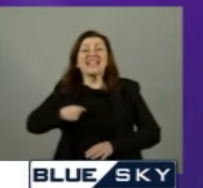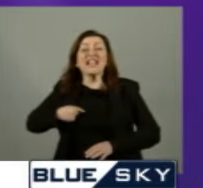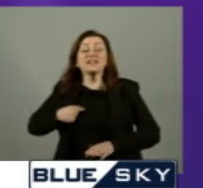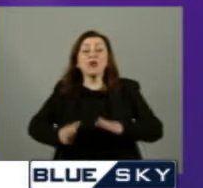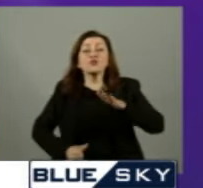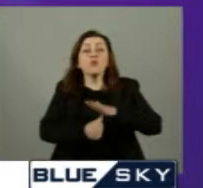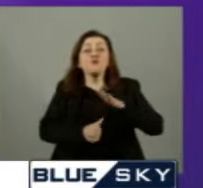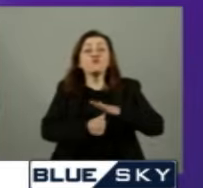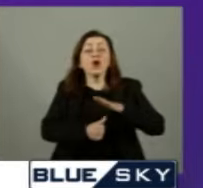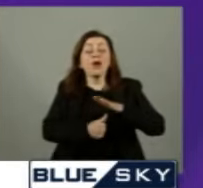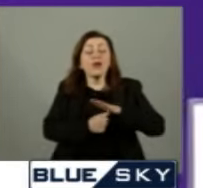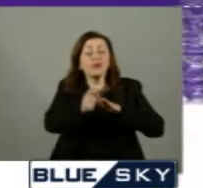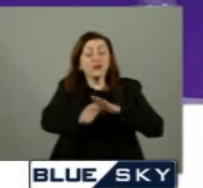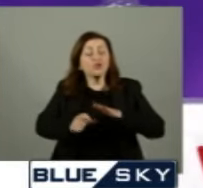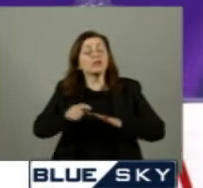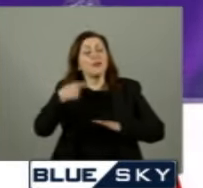εμπιστεύονται.